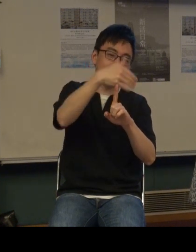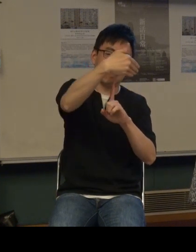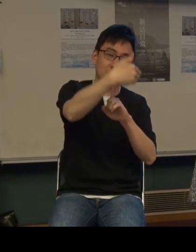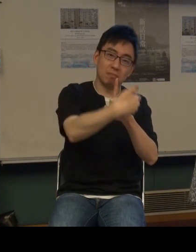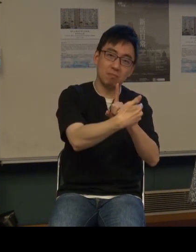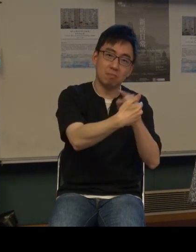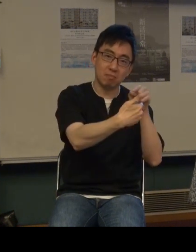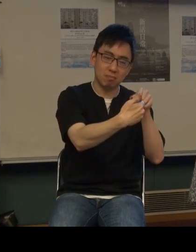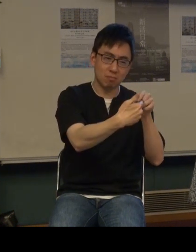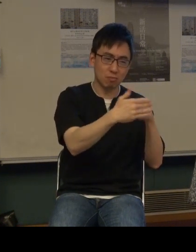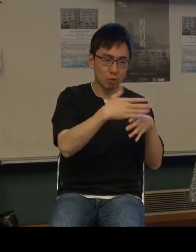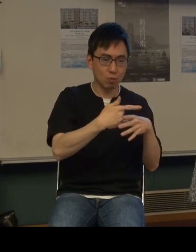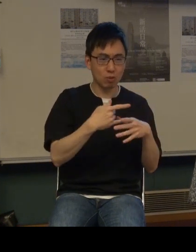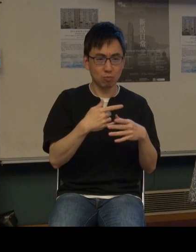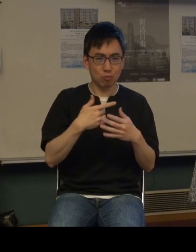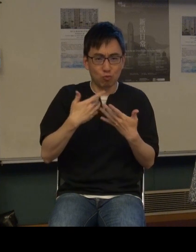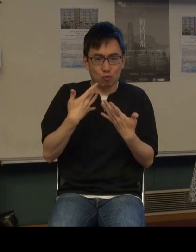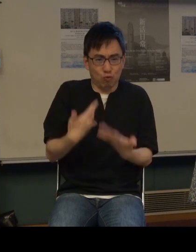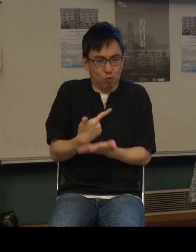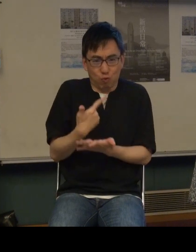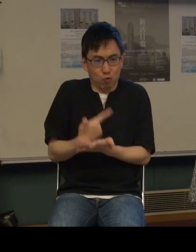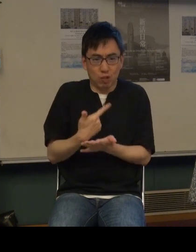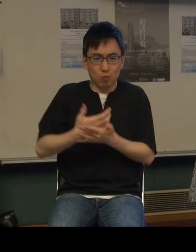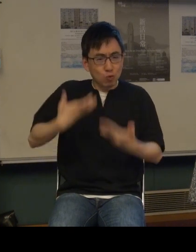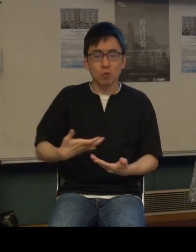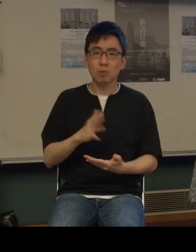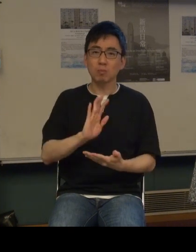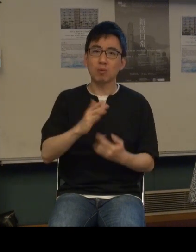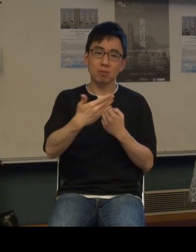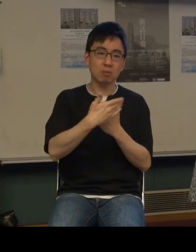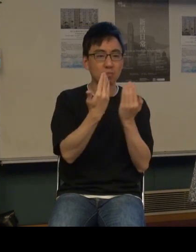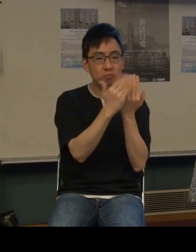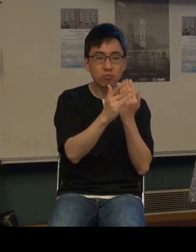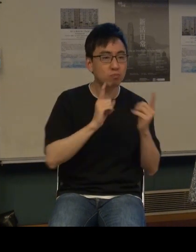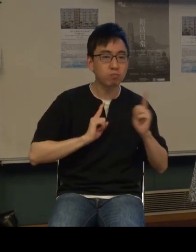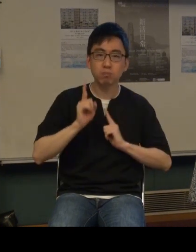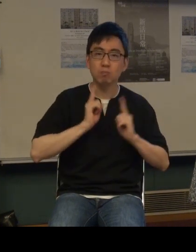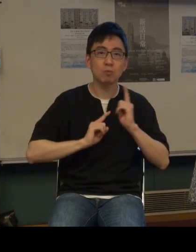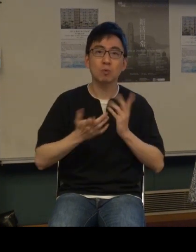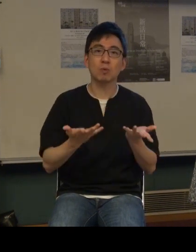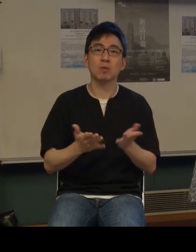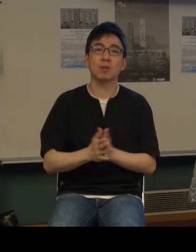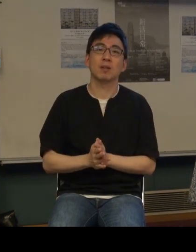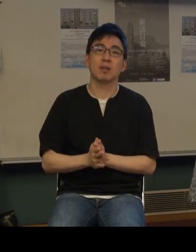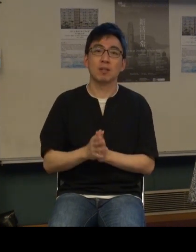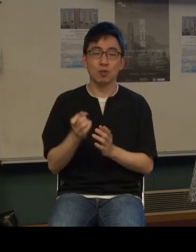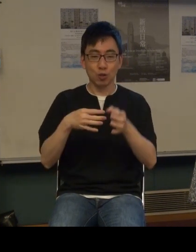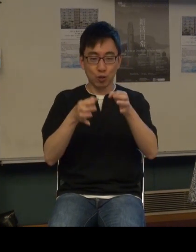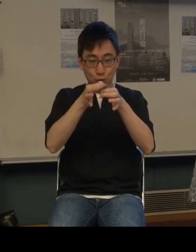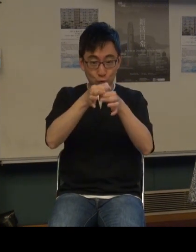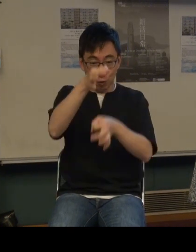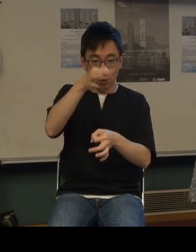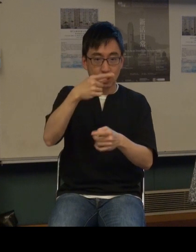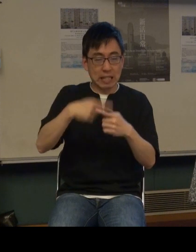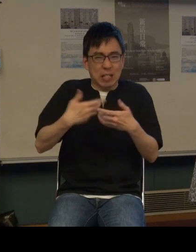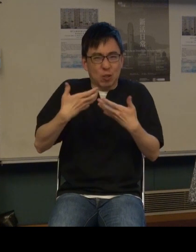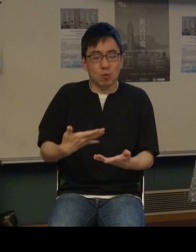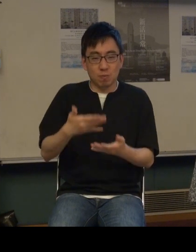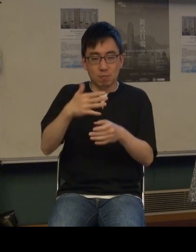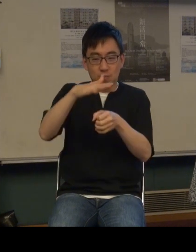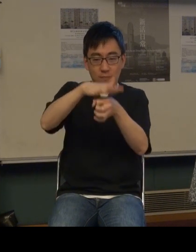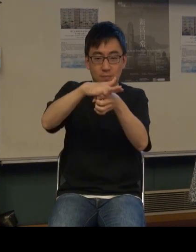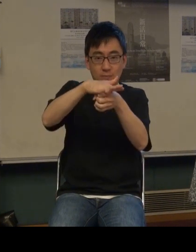外牆咧因為唔係承受重量啊，嗰個外牆咧你可以點樣開窗都得。嗱，而我哋咧嗰啲柱咧先至真係承重嘅，所以入